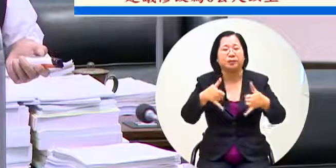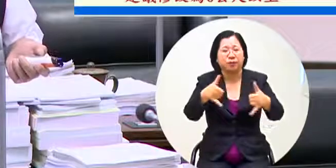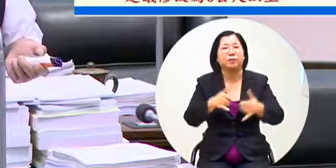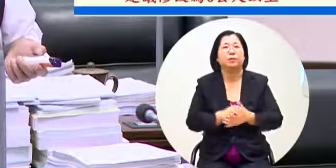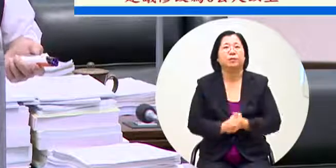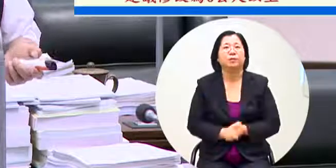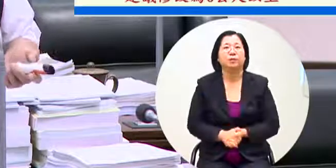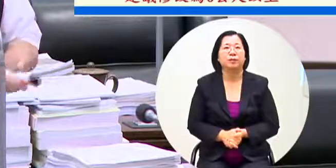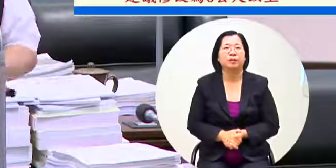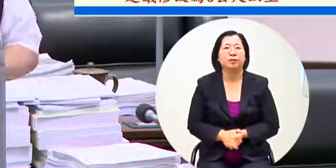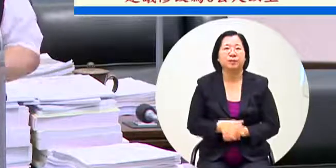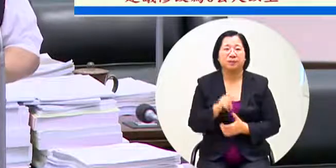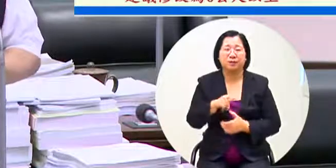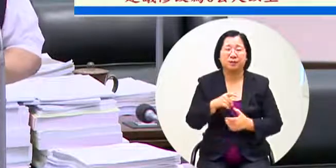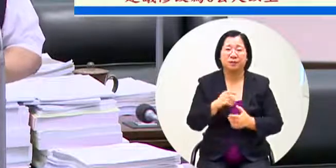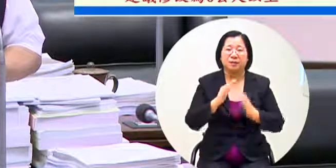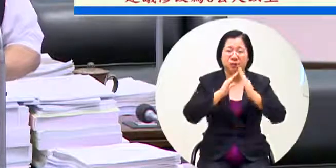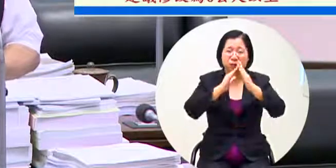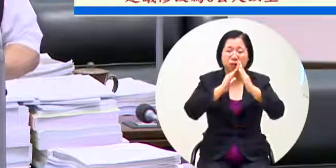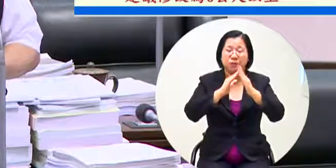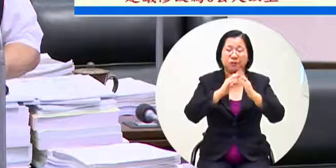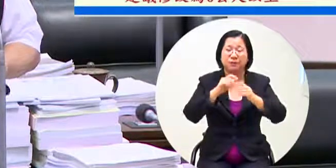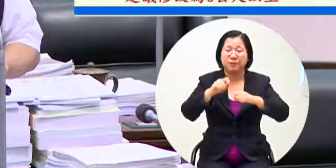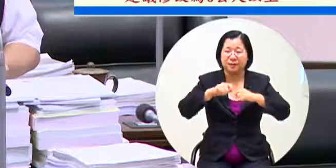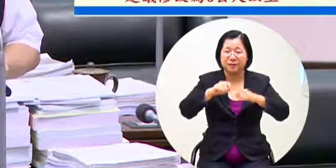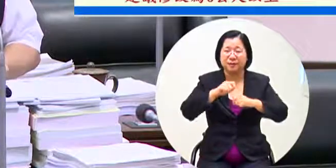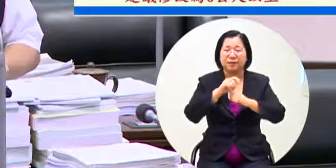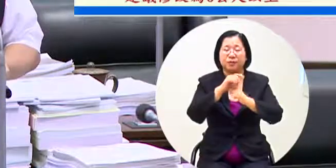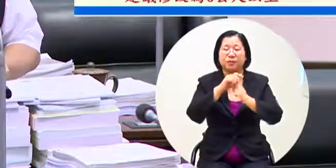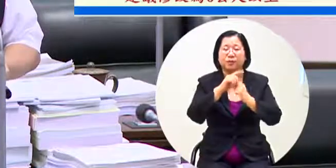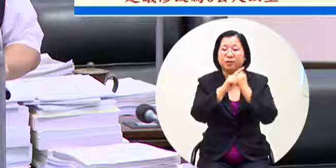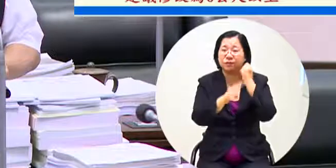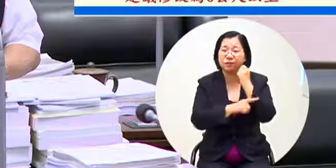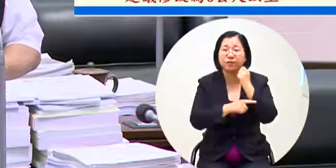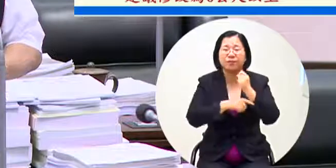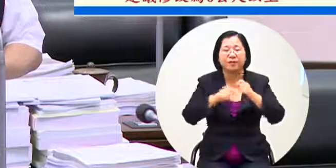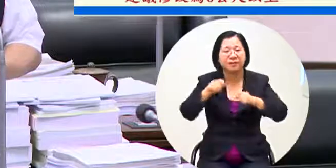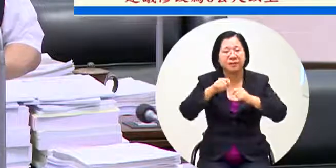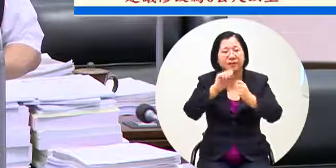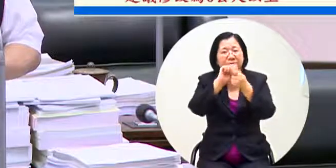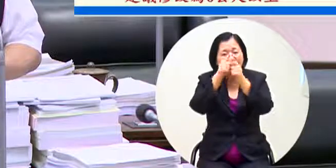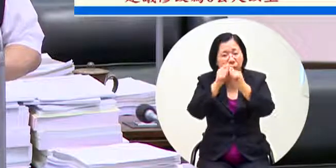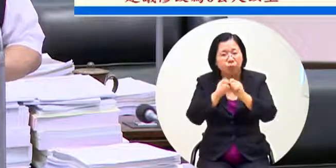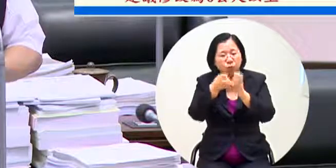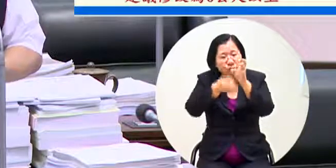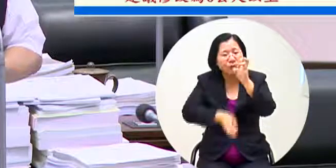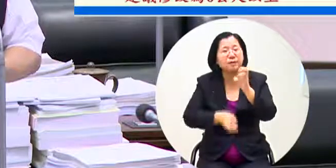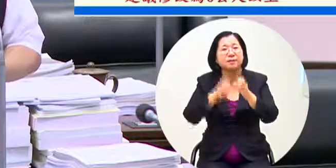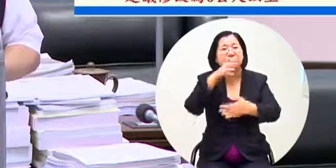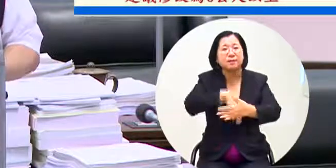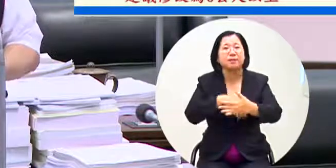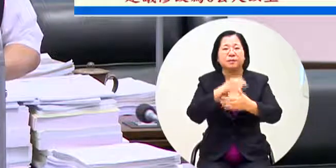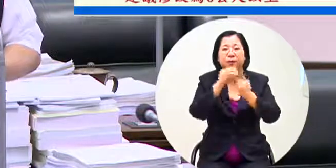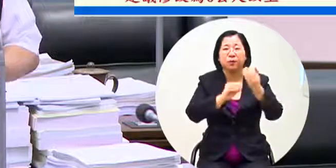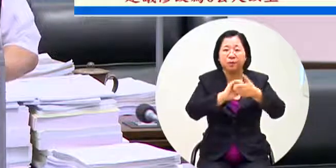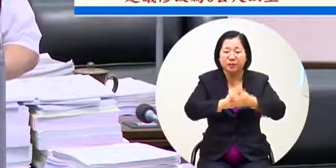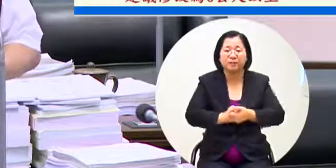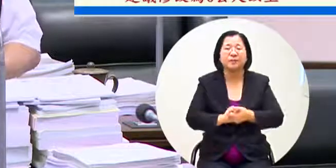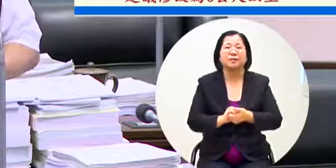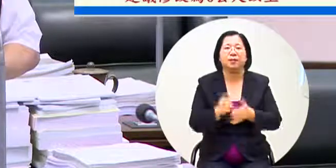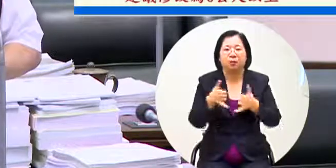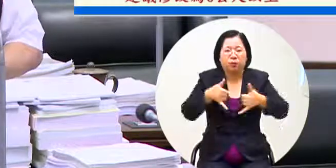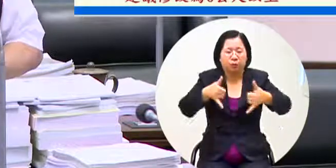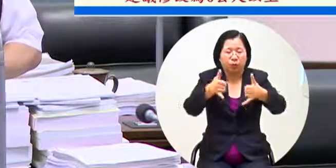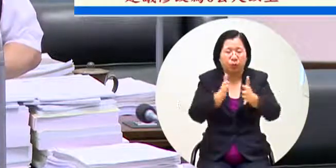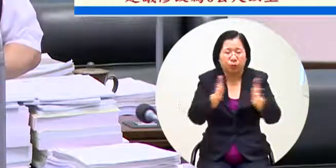啊，这个市政府在内底甲规定，哦，这个一定要啊八米以上啊，才会当来做